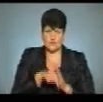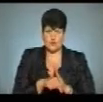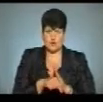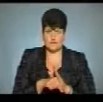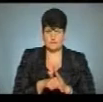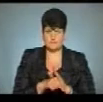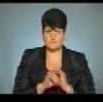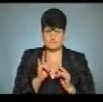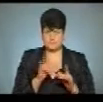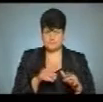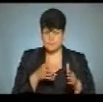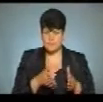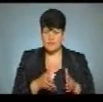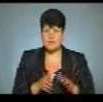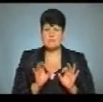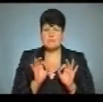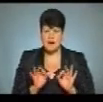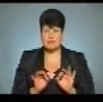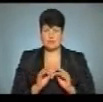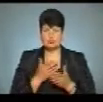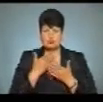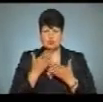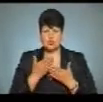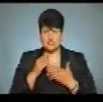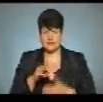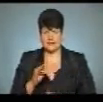і з правильною інтонацією прочитати.